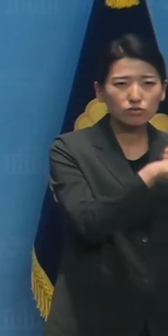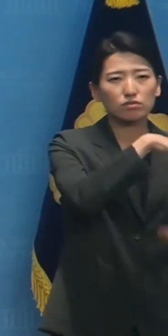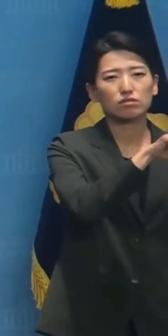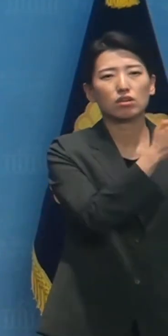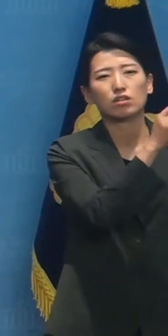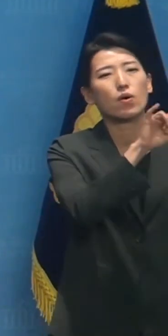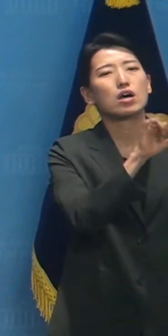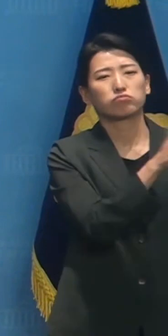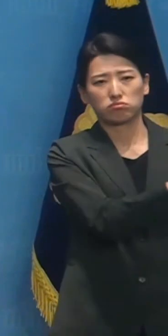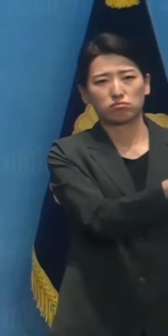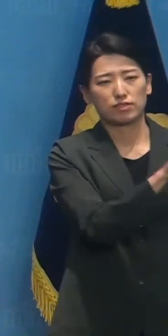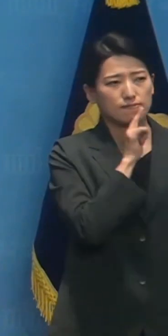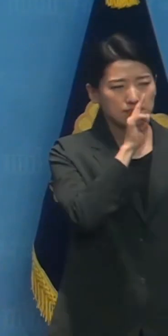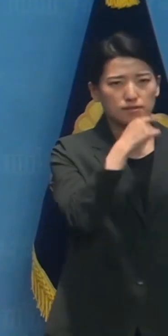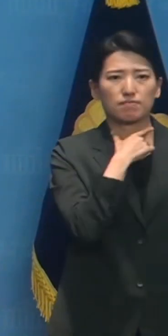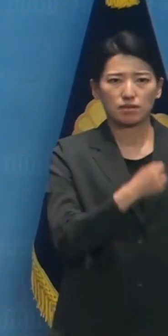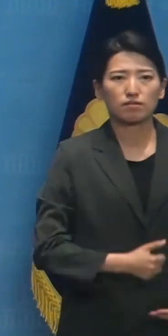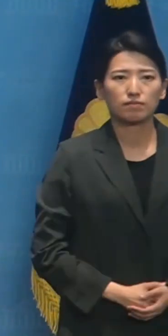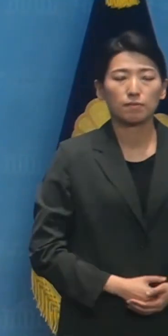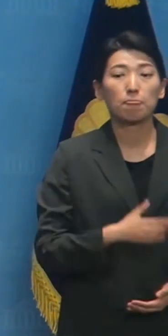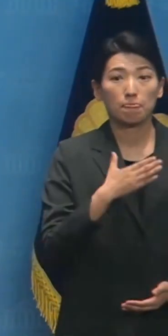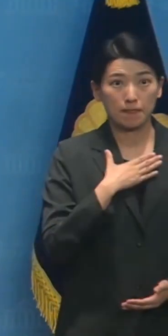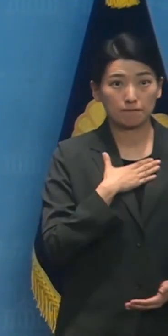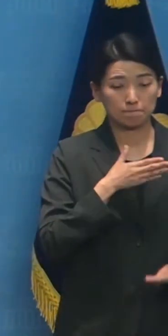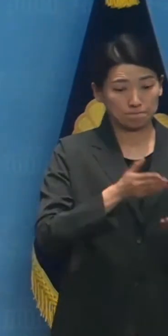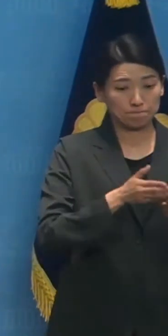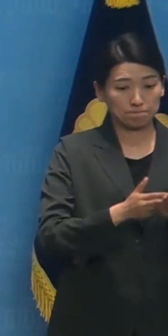제가 기자회견문을 낭독하도록 하겠습니다.